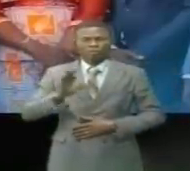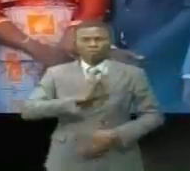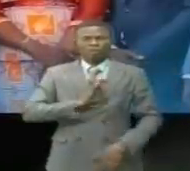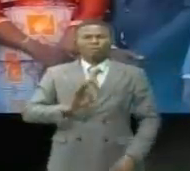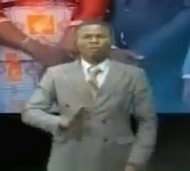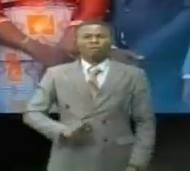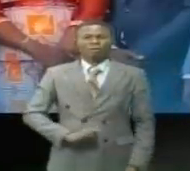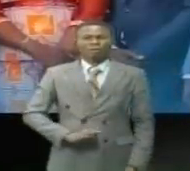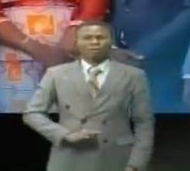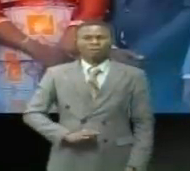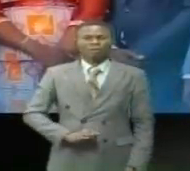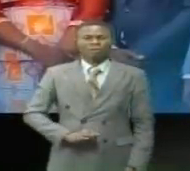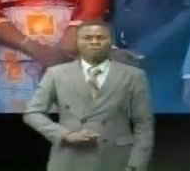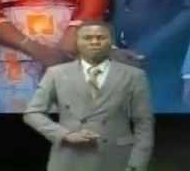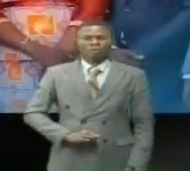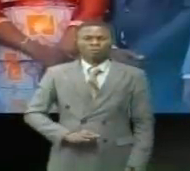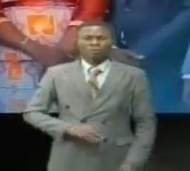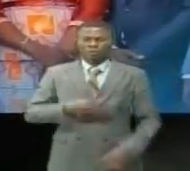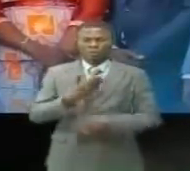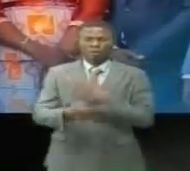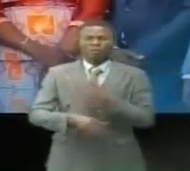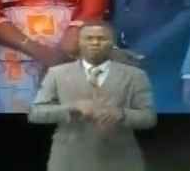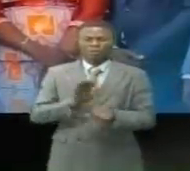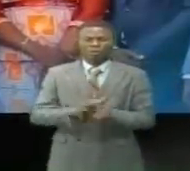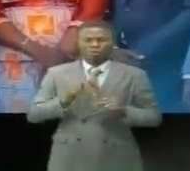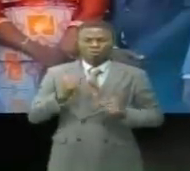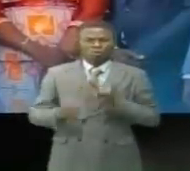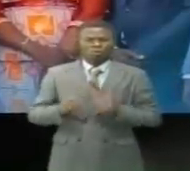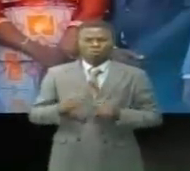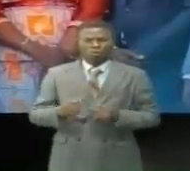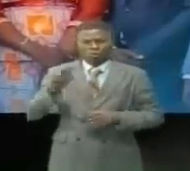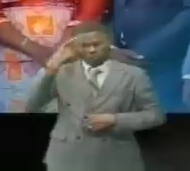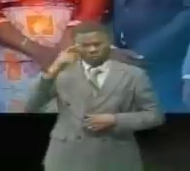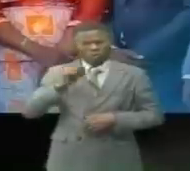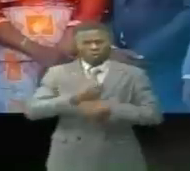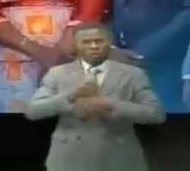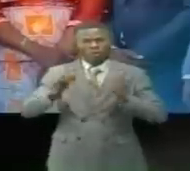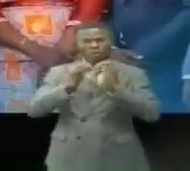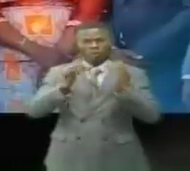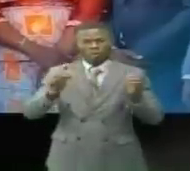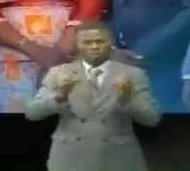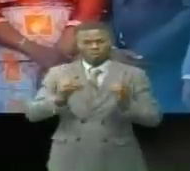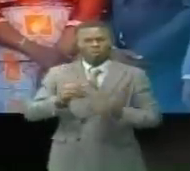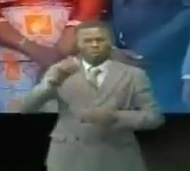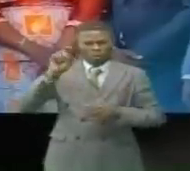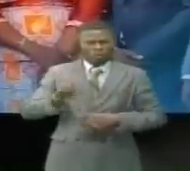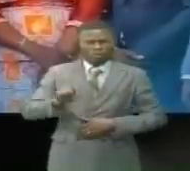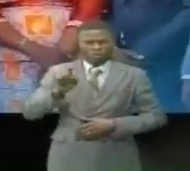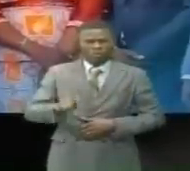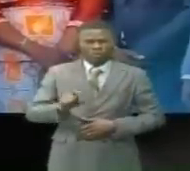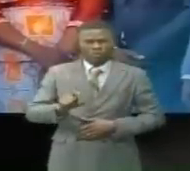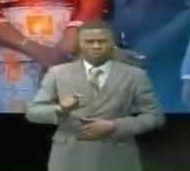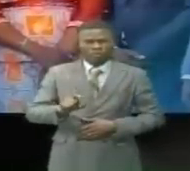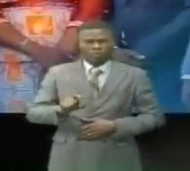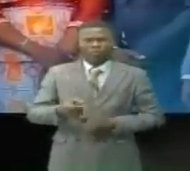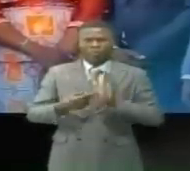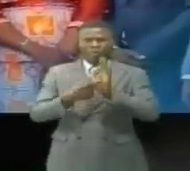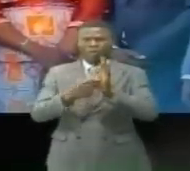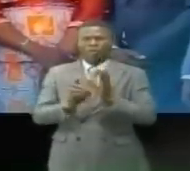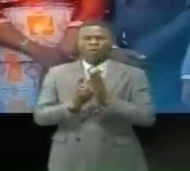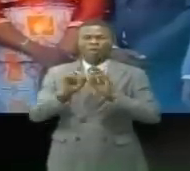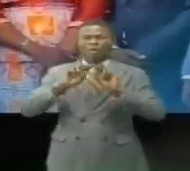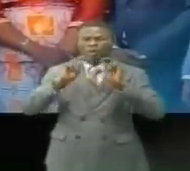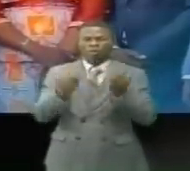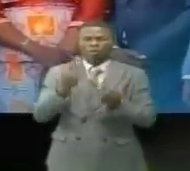Félix-Antoine Tshisekedi Tshilombo, qui ne ménage aucun effort pour rétablir la paix à tout prix. Gage de l'unité et de